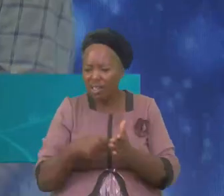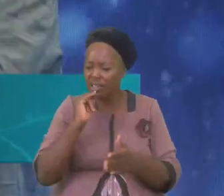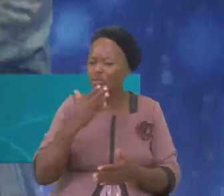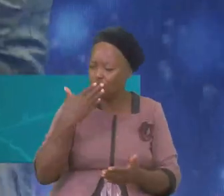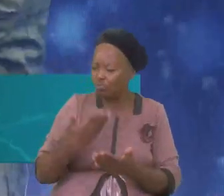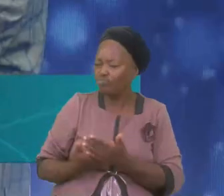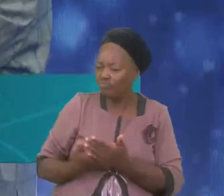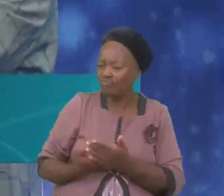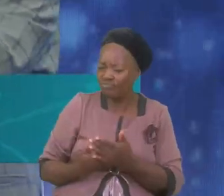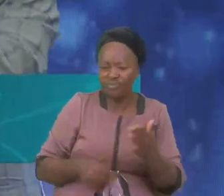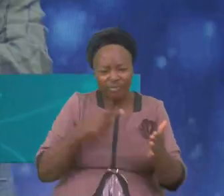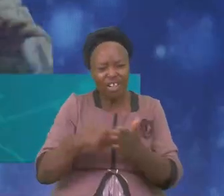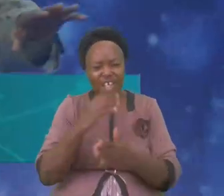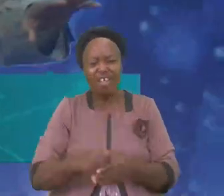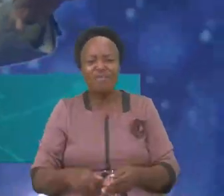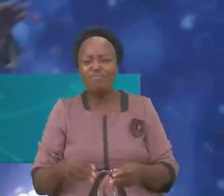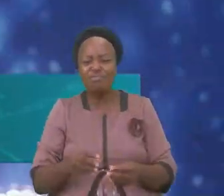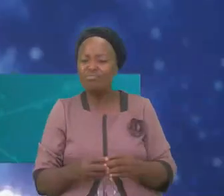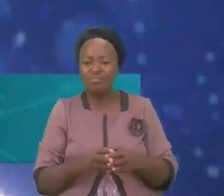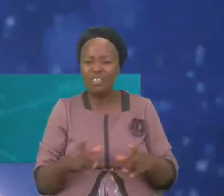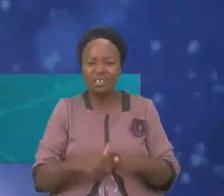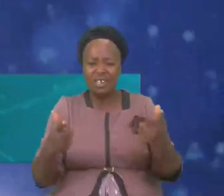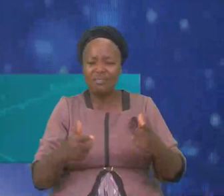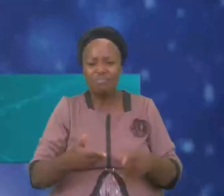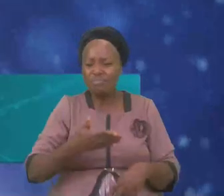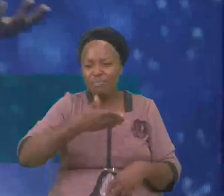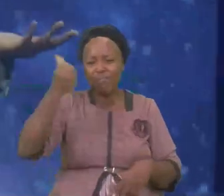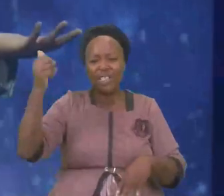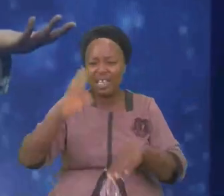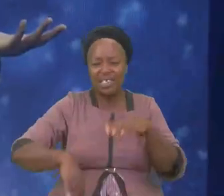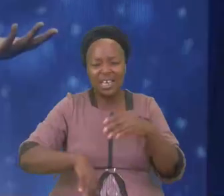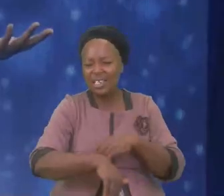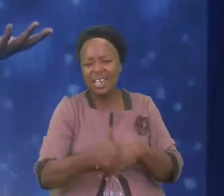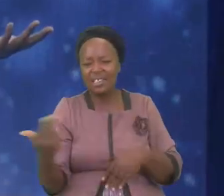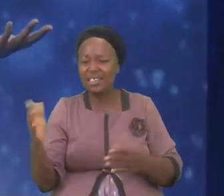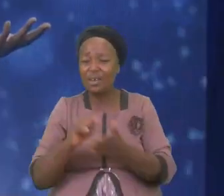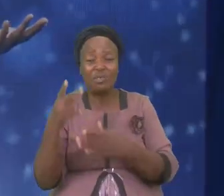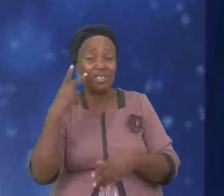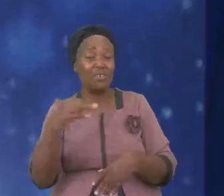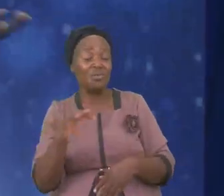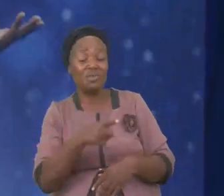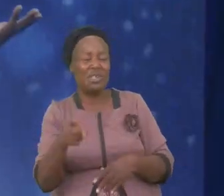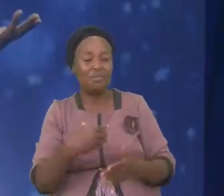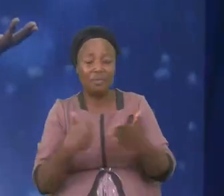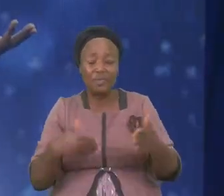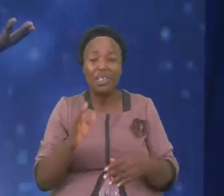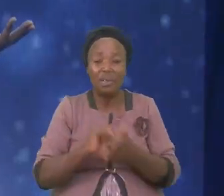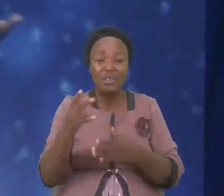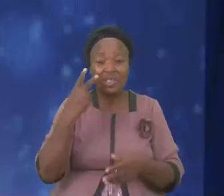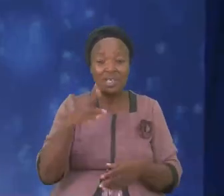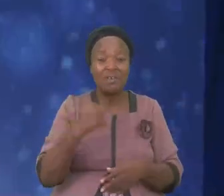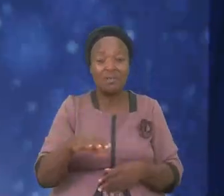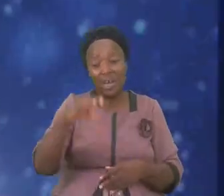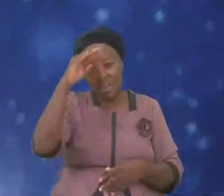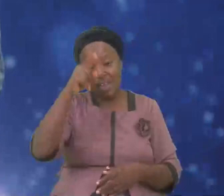bon. Ça c'est meilleur que tout ce que nous avons vu de lui avant. Que ce que nous avons vu